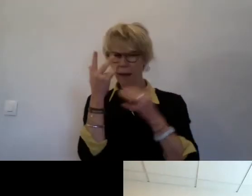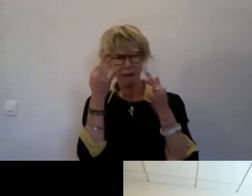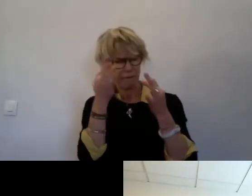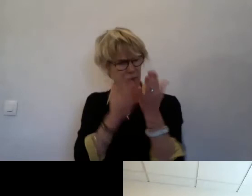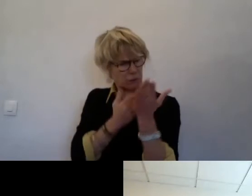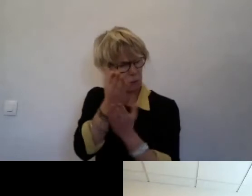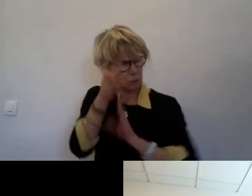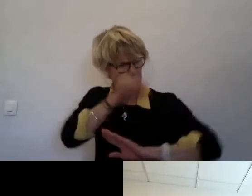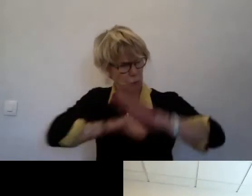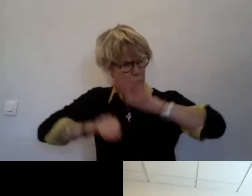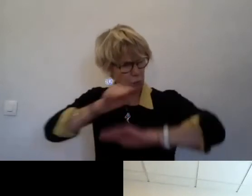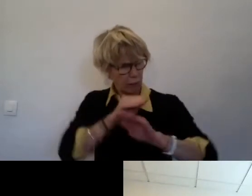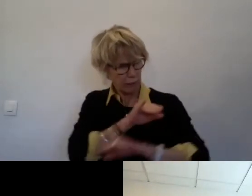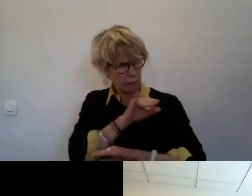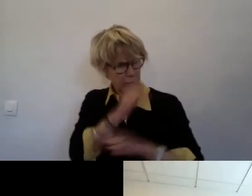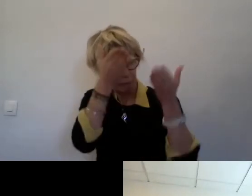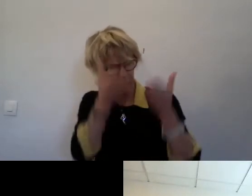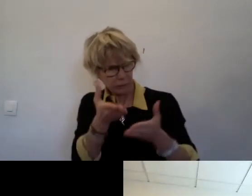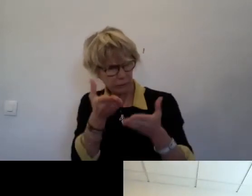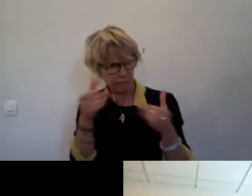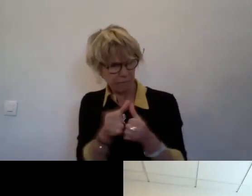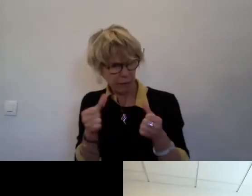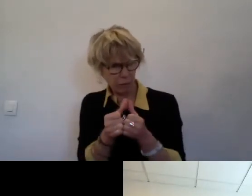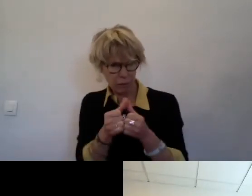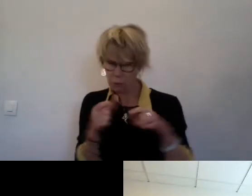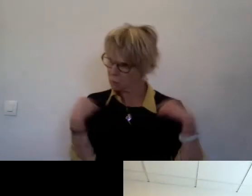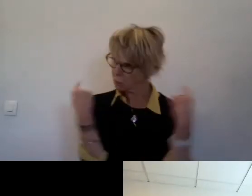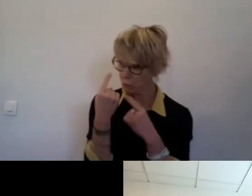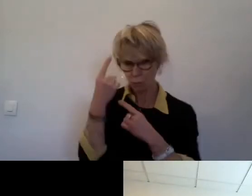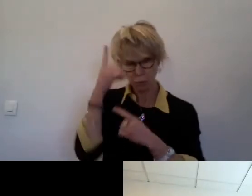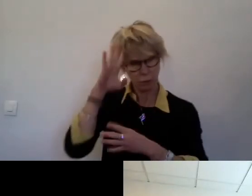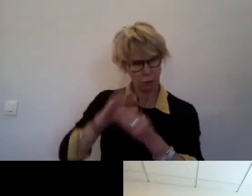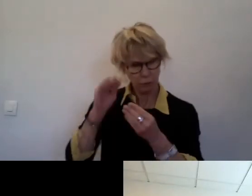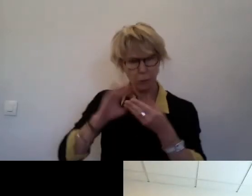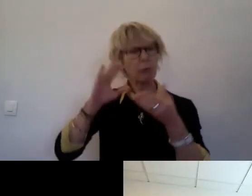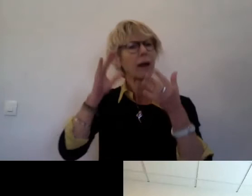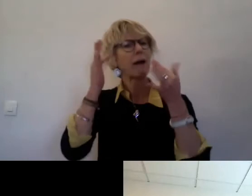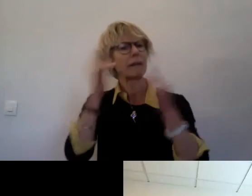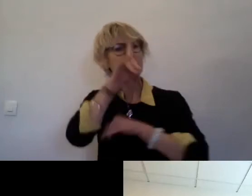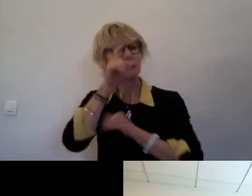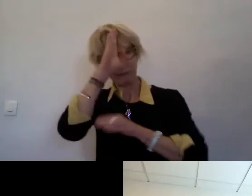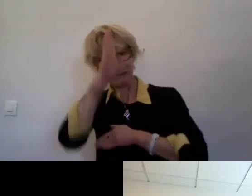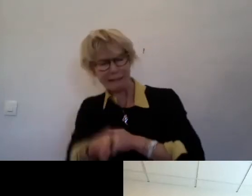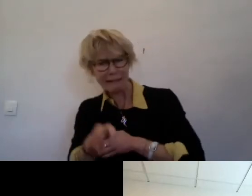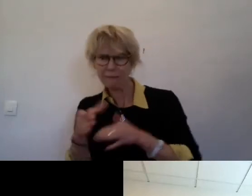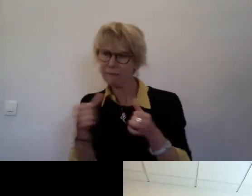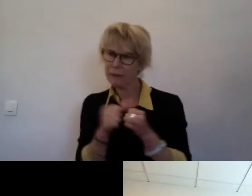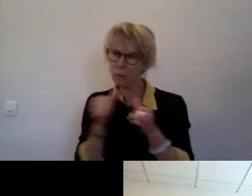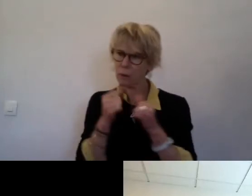du soin à ces personnes. On s'est posé des questions éthiques et on a à ce moment-là revu nos